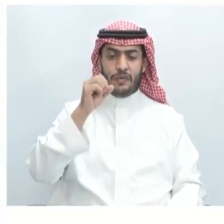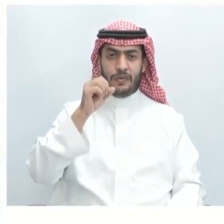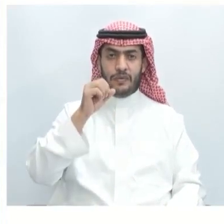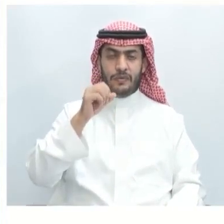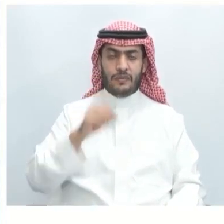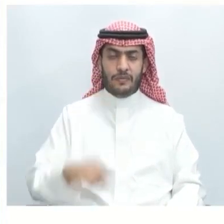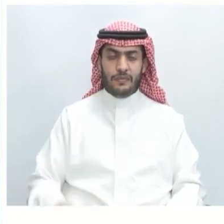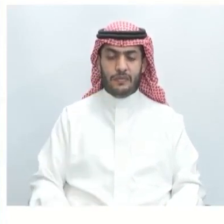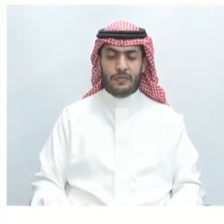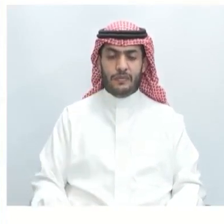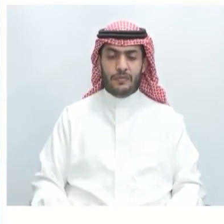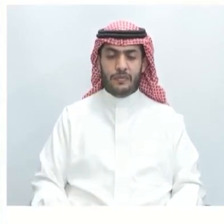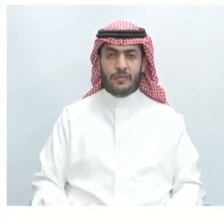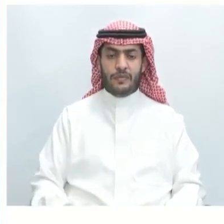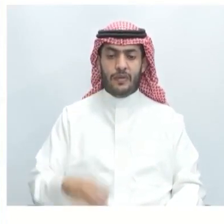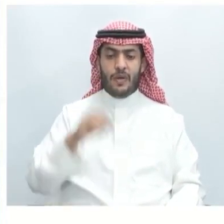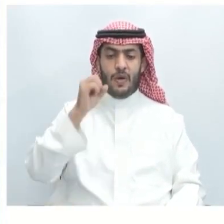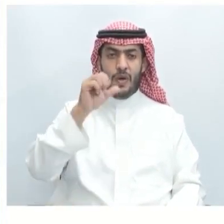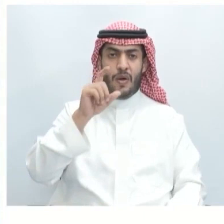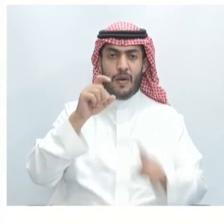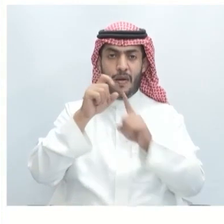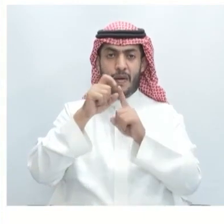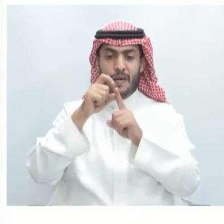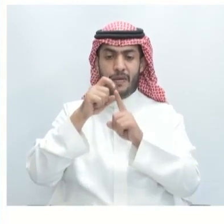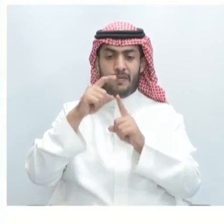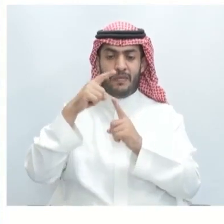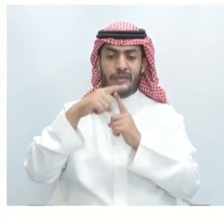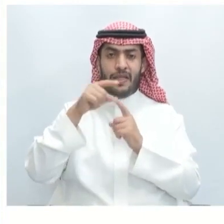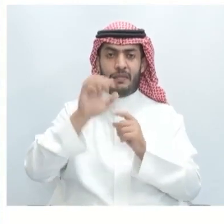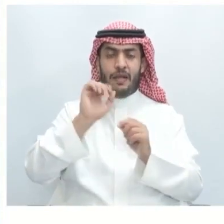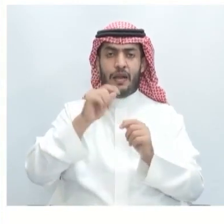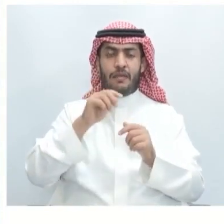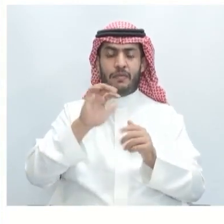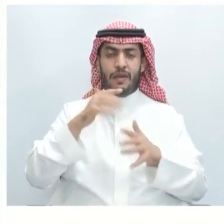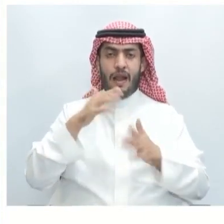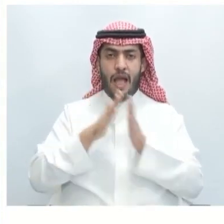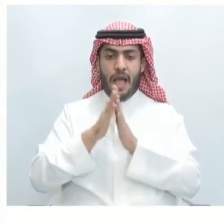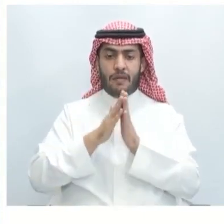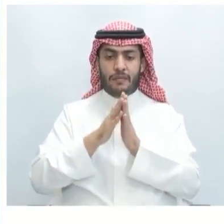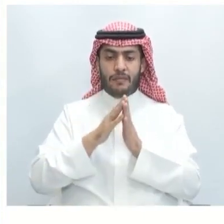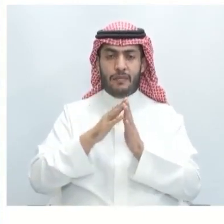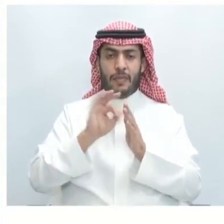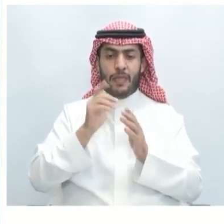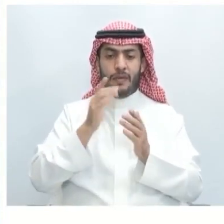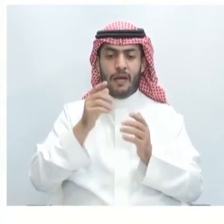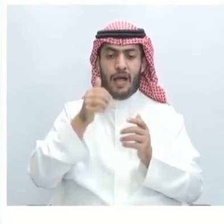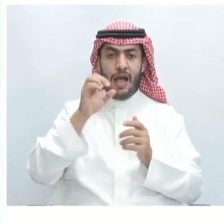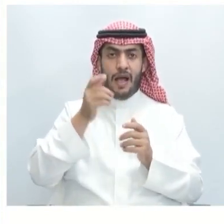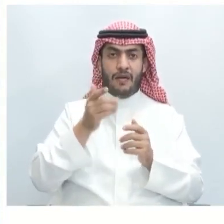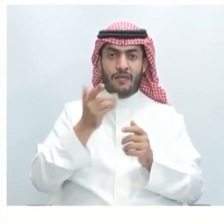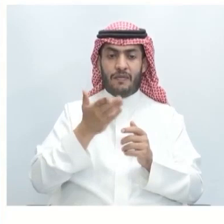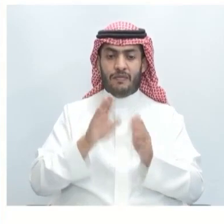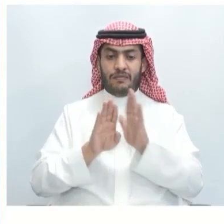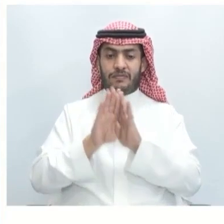ذكرنا اوبت وهي اختصار لابت مستيك وهي التفاؤل والاب يعني ارتفاع